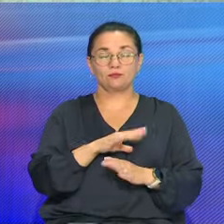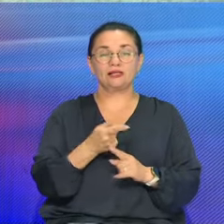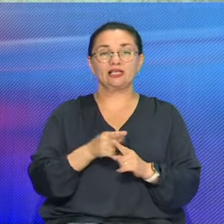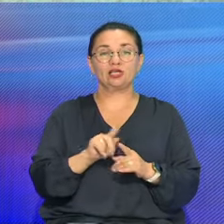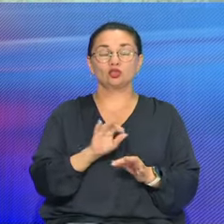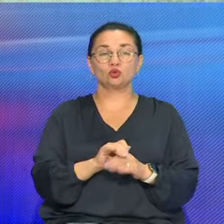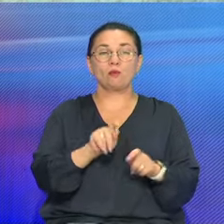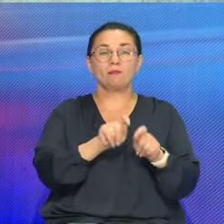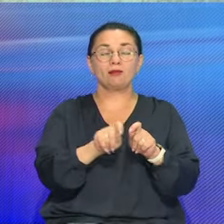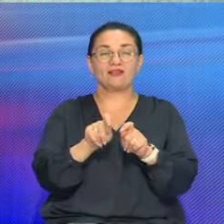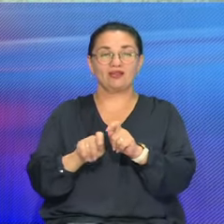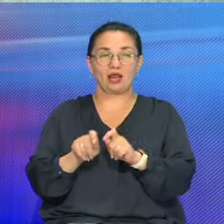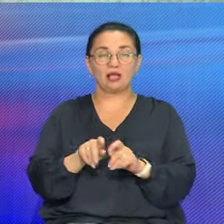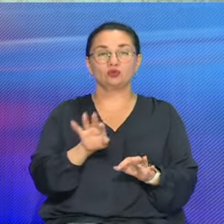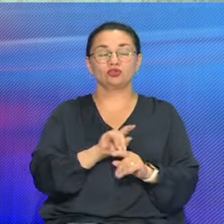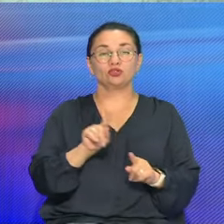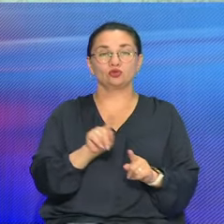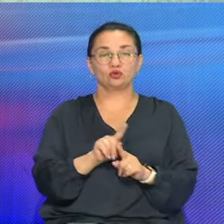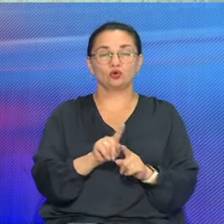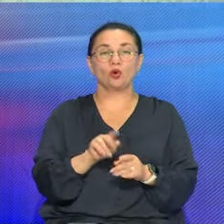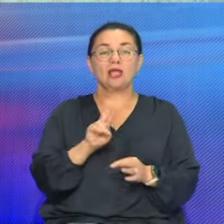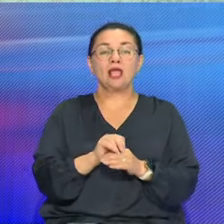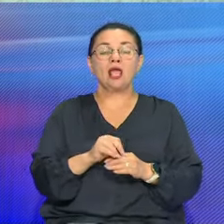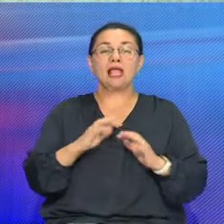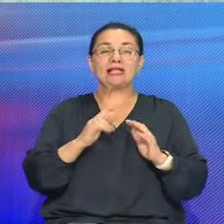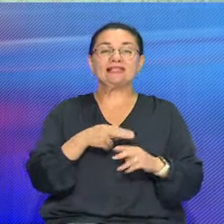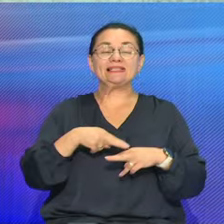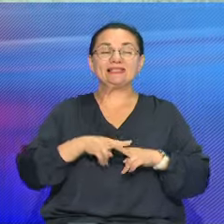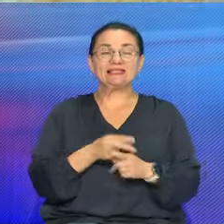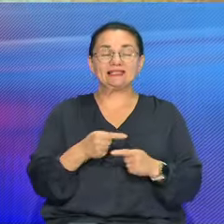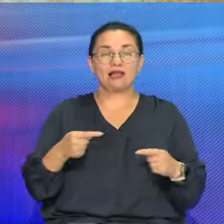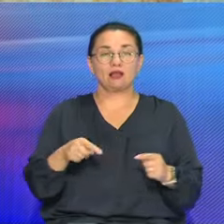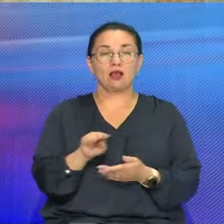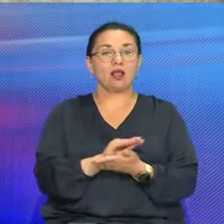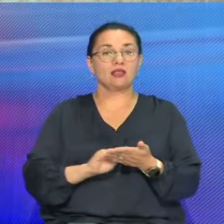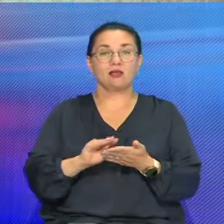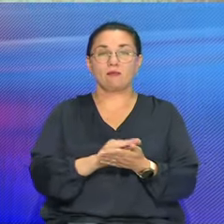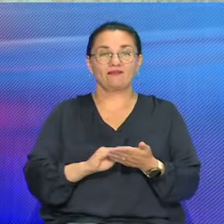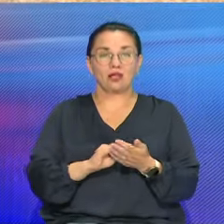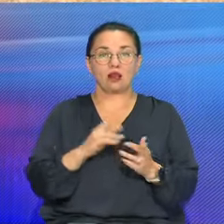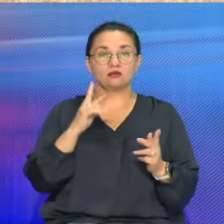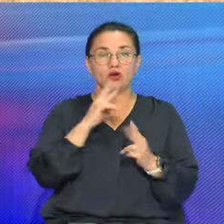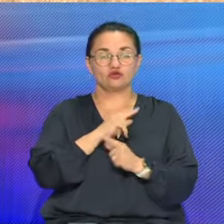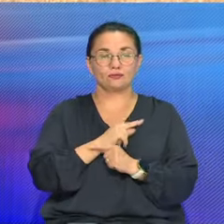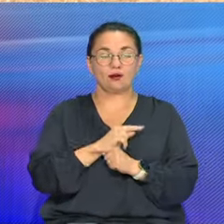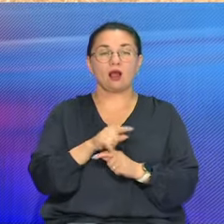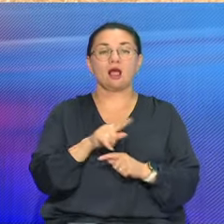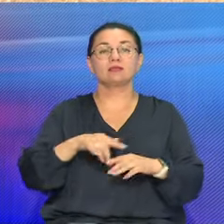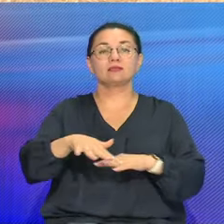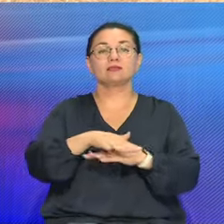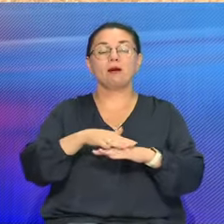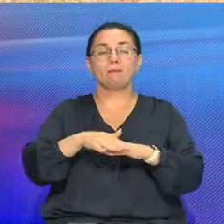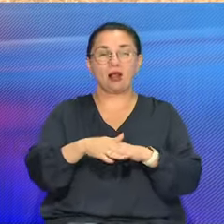зроку правяраючых раз, адказныя за стан сельгастэхнікі стараюцца не паўтараць памылак. На полях